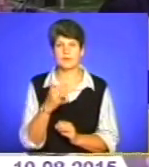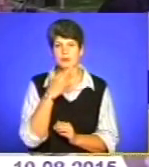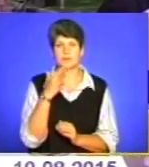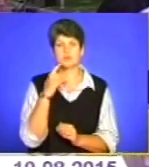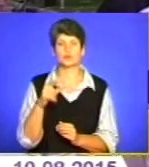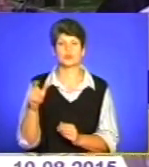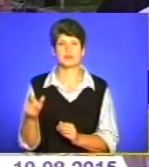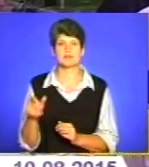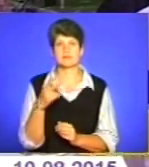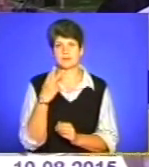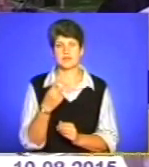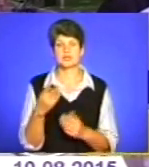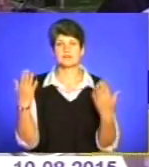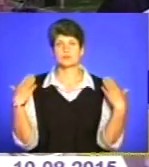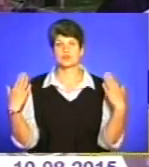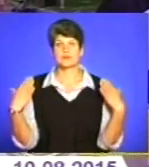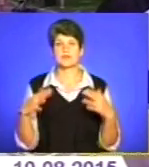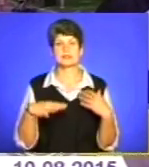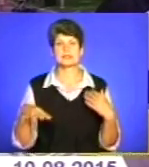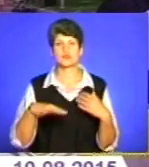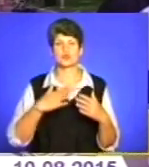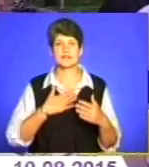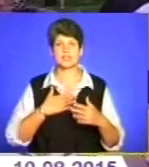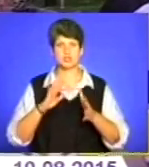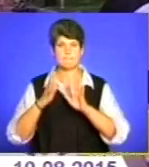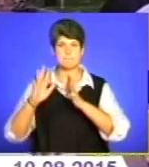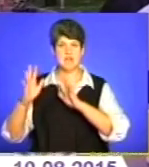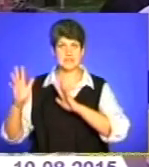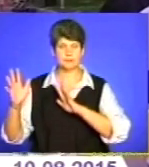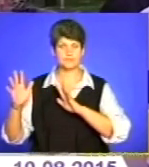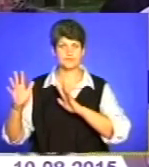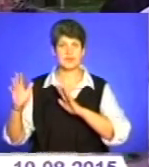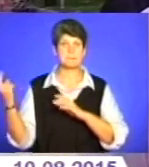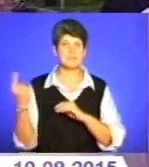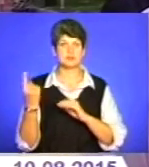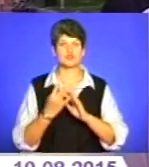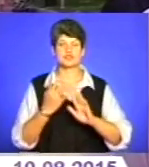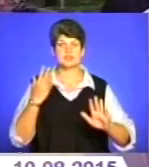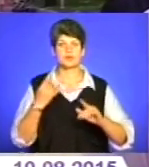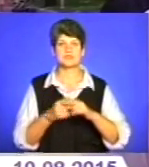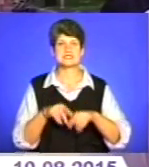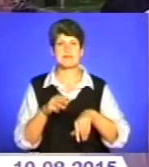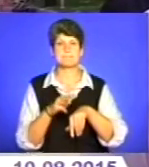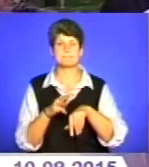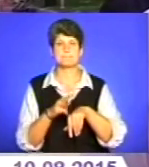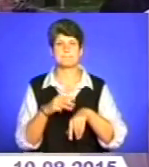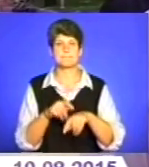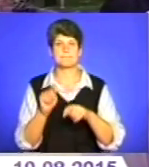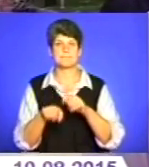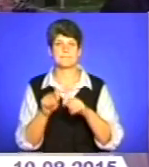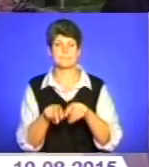як ви бачите, відпочивають на території наших парків. І в першу чергу це патрулювання, це виявлення